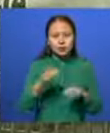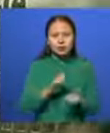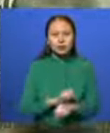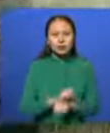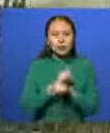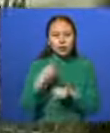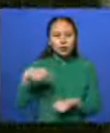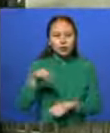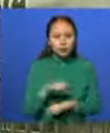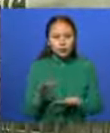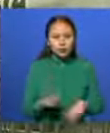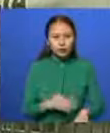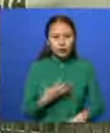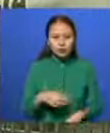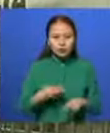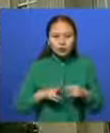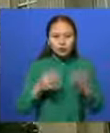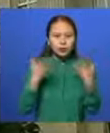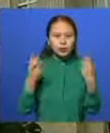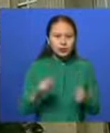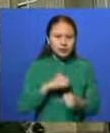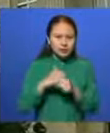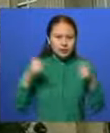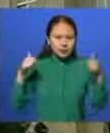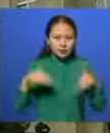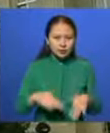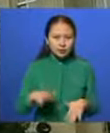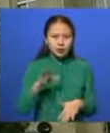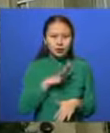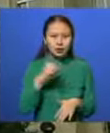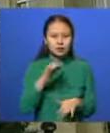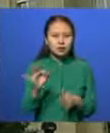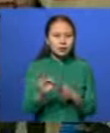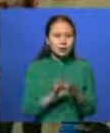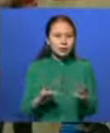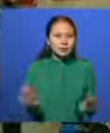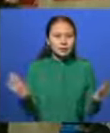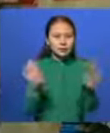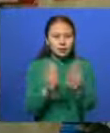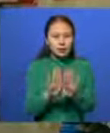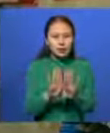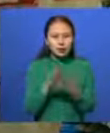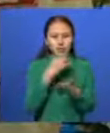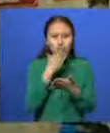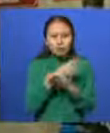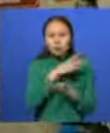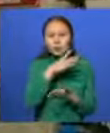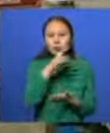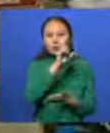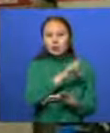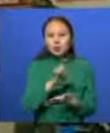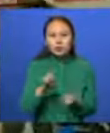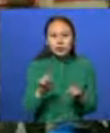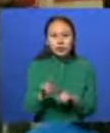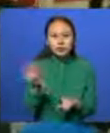бір жетіден асып барады. Биліктің шешімі бойынша 4 кен орны бір жола жабылу керек. Ал бұл бірнеше мыңдаған кенші